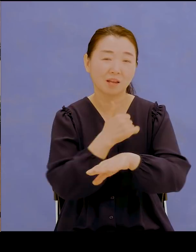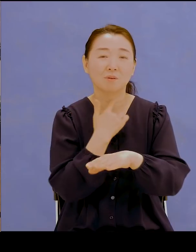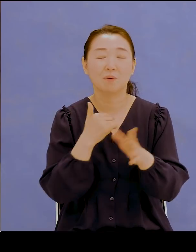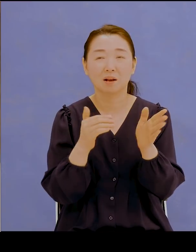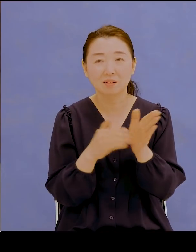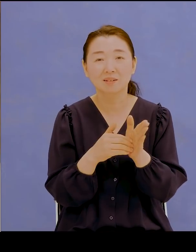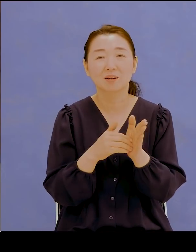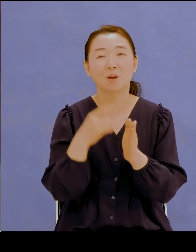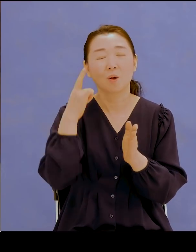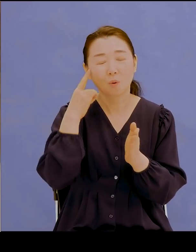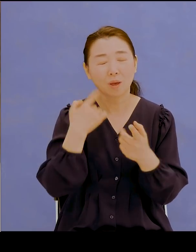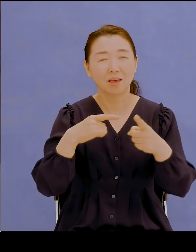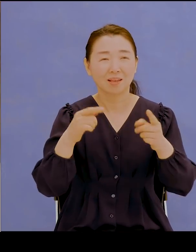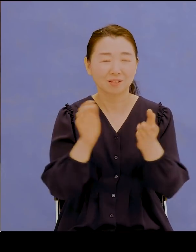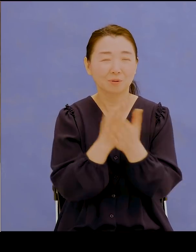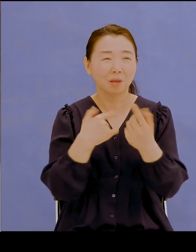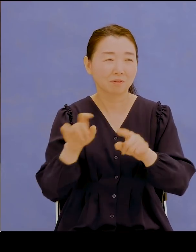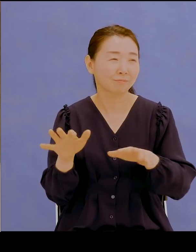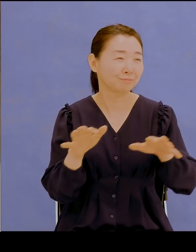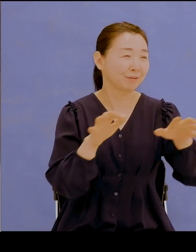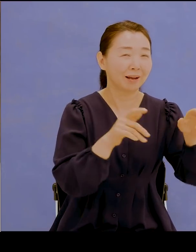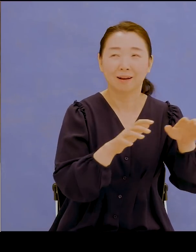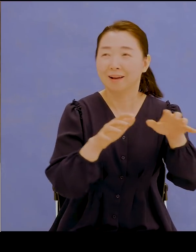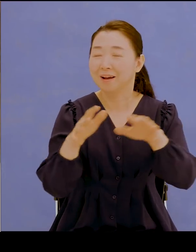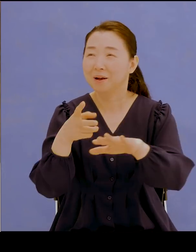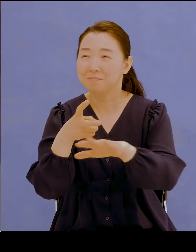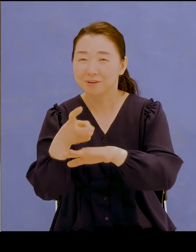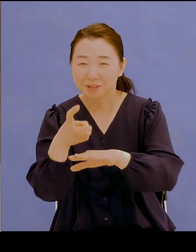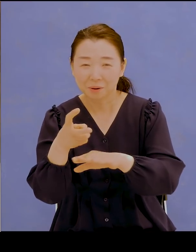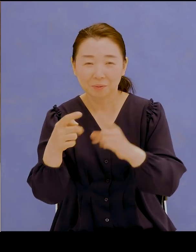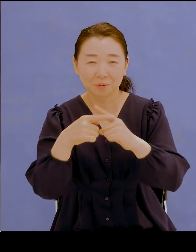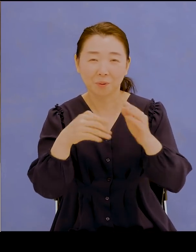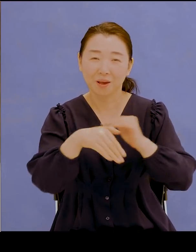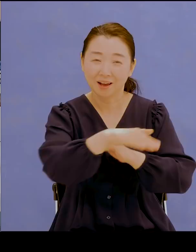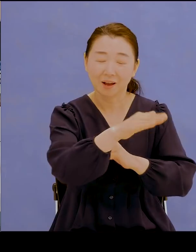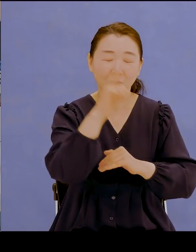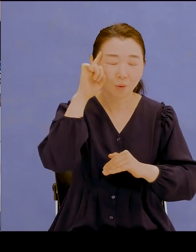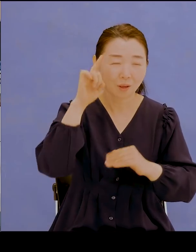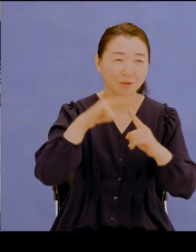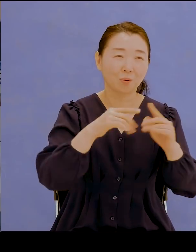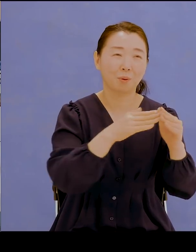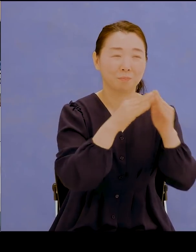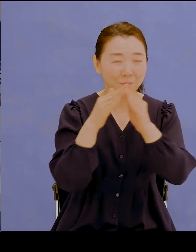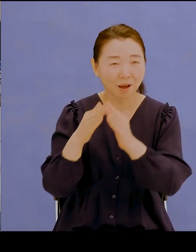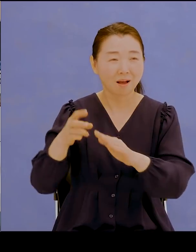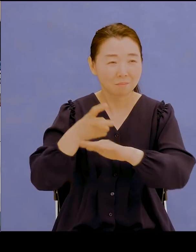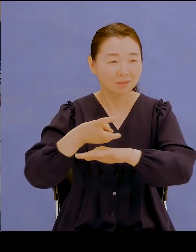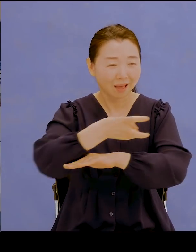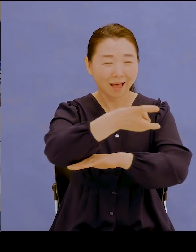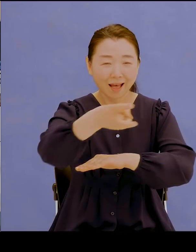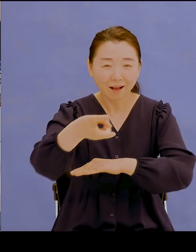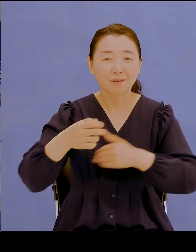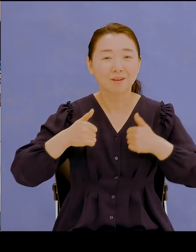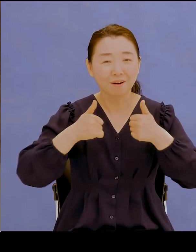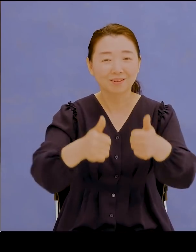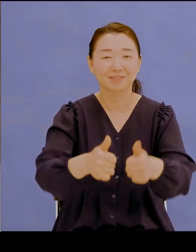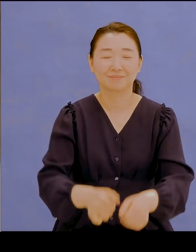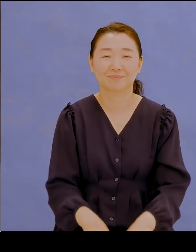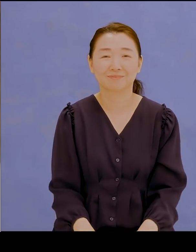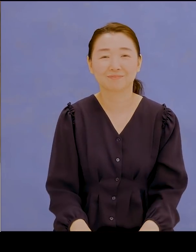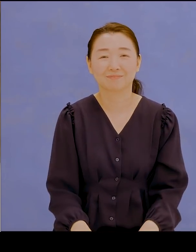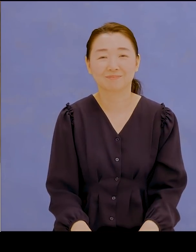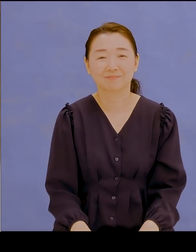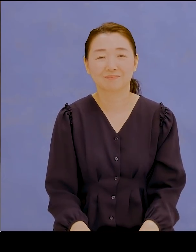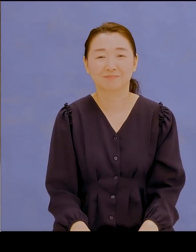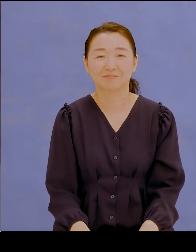재밌고 친구들하고 하여튼 몰려 다니고 그렇죠. 막 버스 타고도 가고 교회가 네네. 옮겨 이사 갈 때 버스 타고도 가고 되게 열심히 다녀왔고